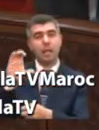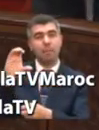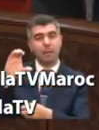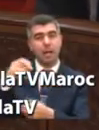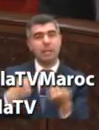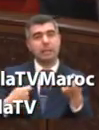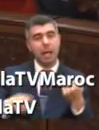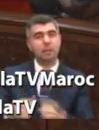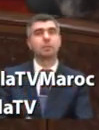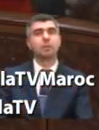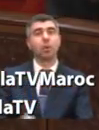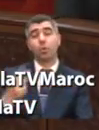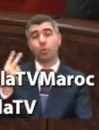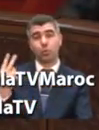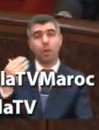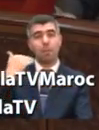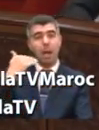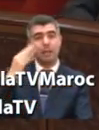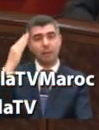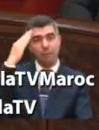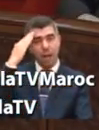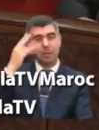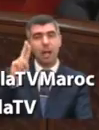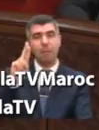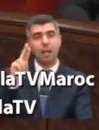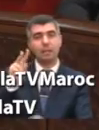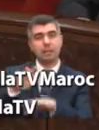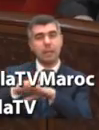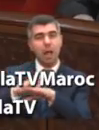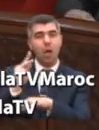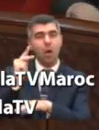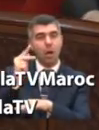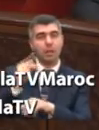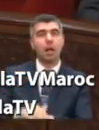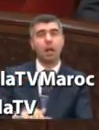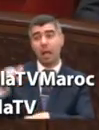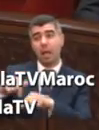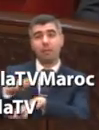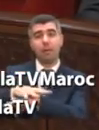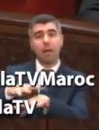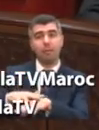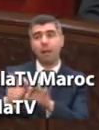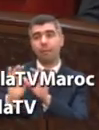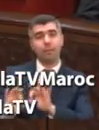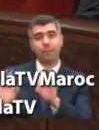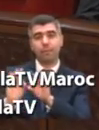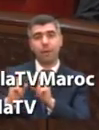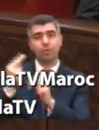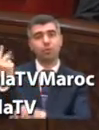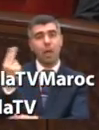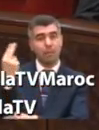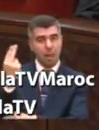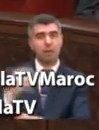أخرى فيها جوج ديال الجامعات مكناس فاس والرباط سلا قنيطرة، وجهات بدون جامعة. ولكن هذه الإحداثات